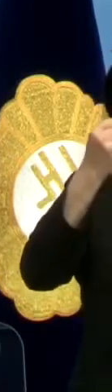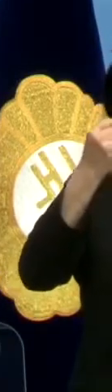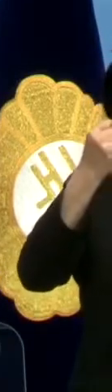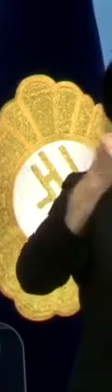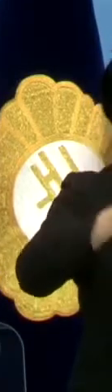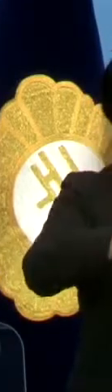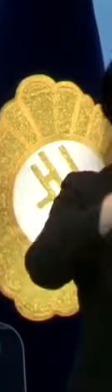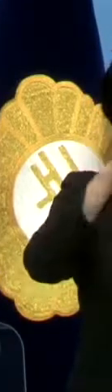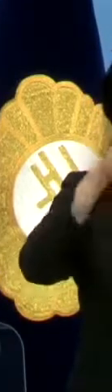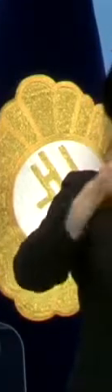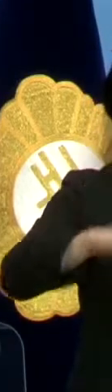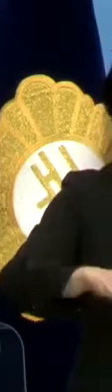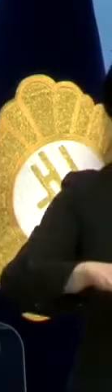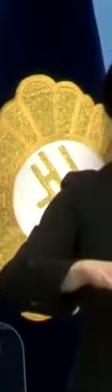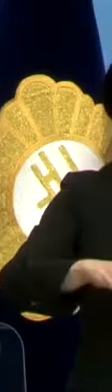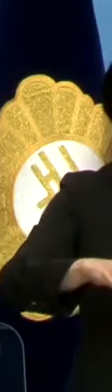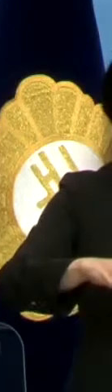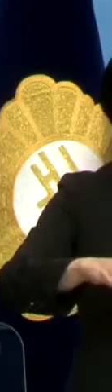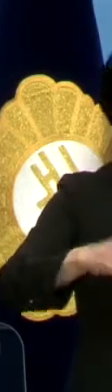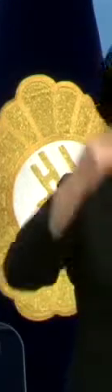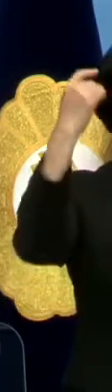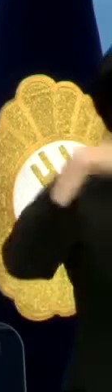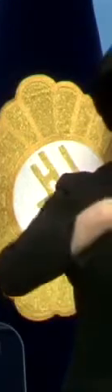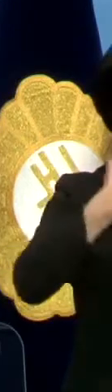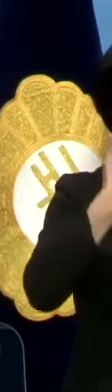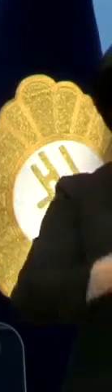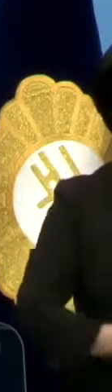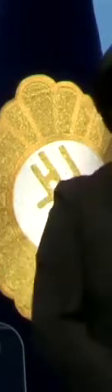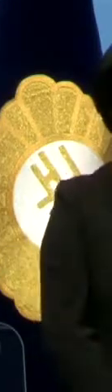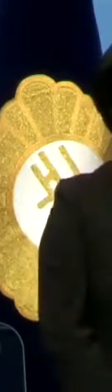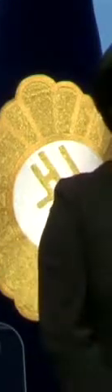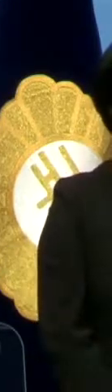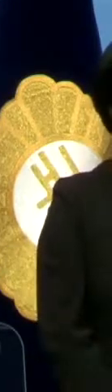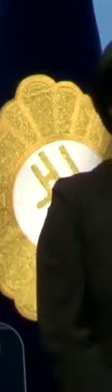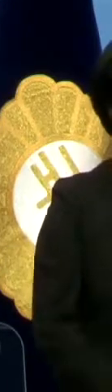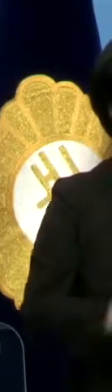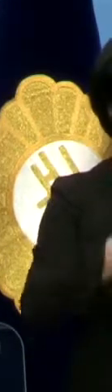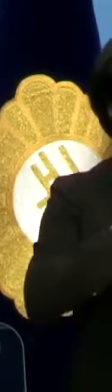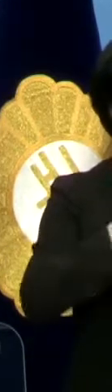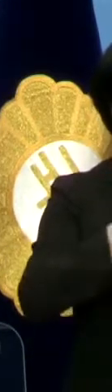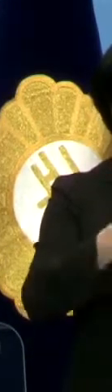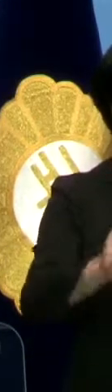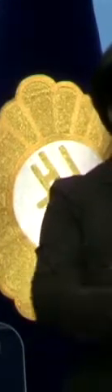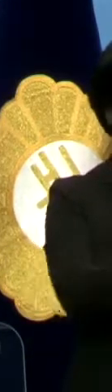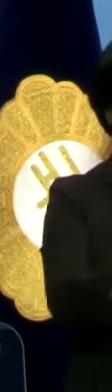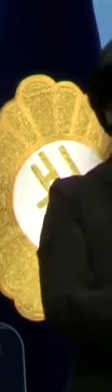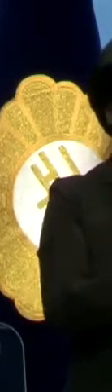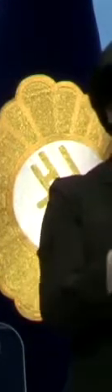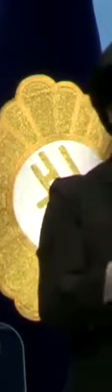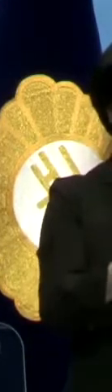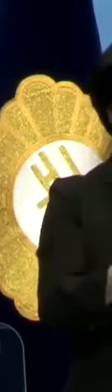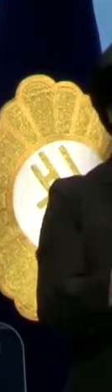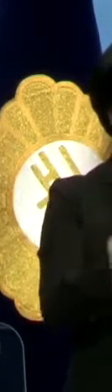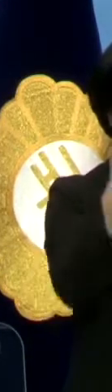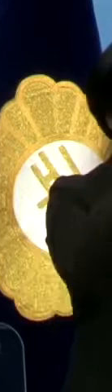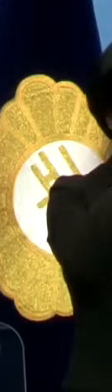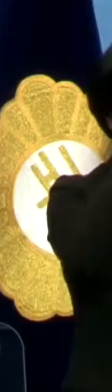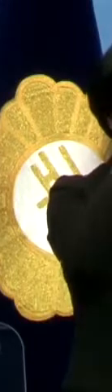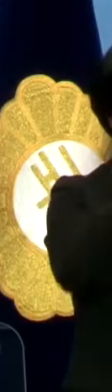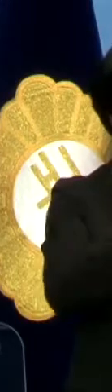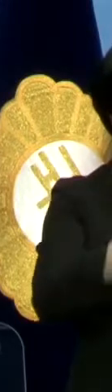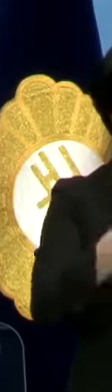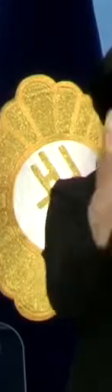의도적으로 배제한 거라고 생각하지 않을 수 없습니다. 저는 내년 1월 1일 검경 수사권